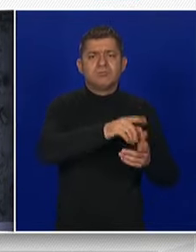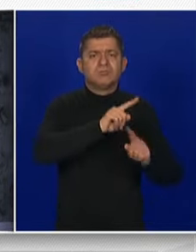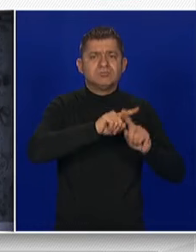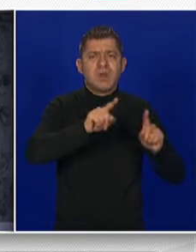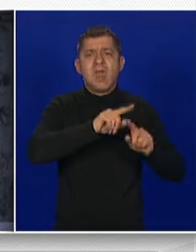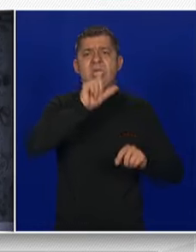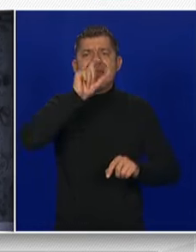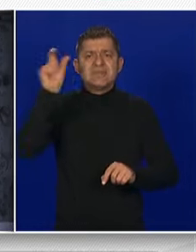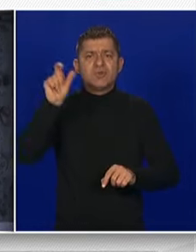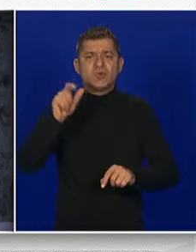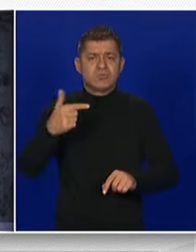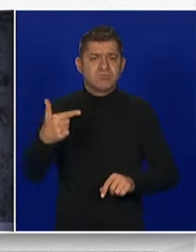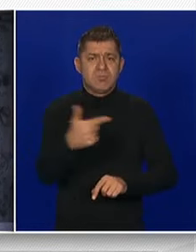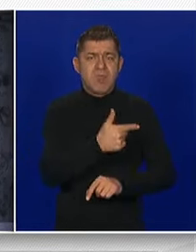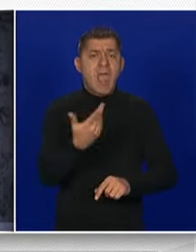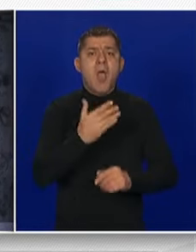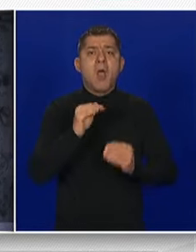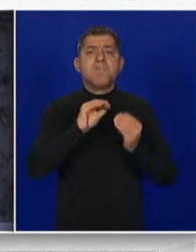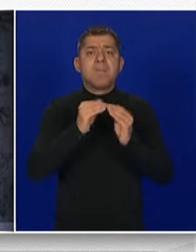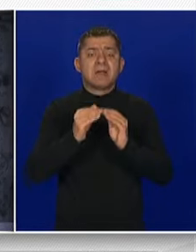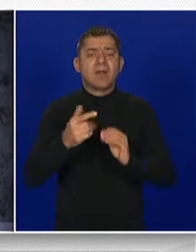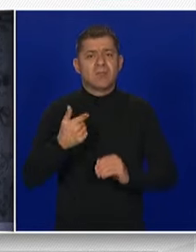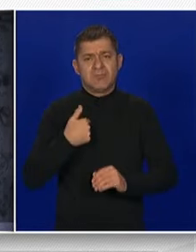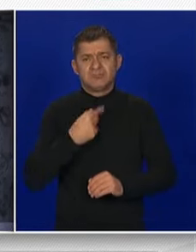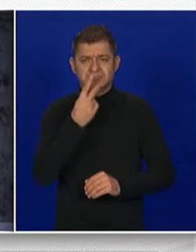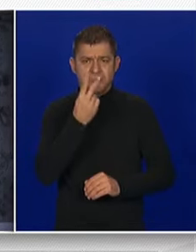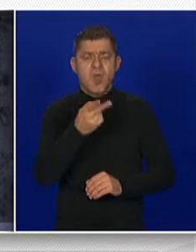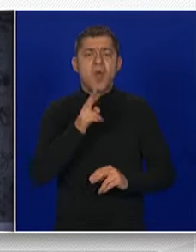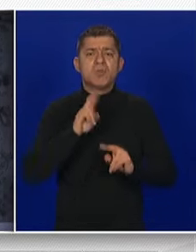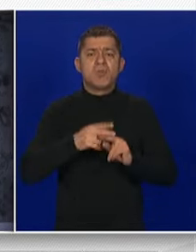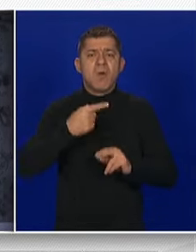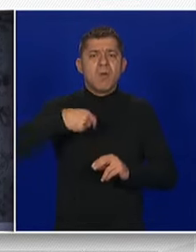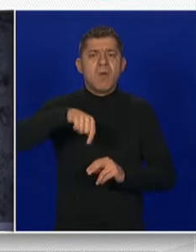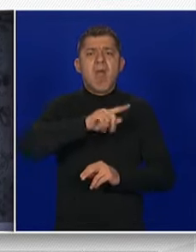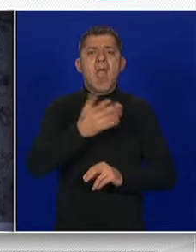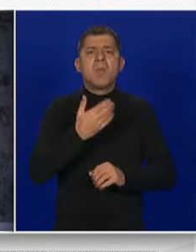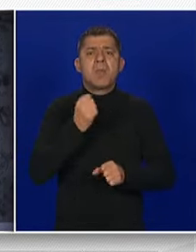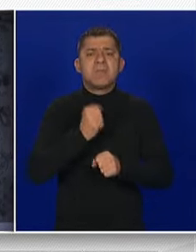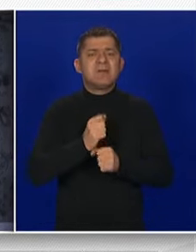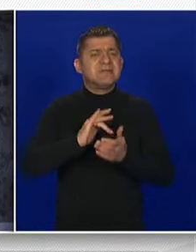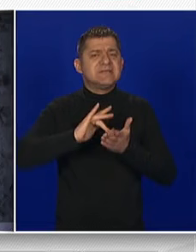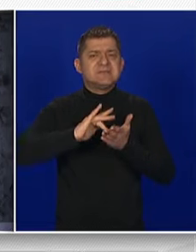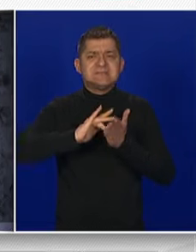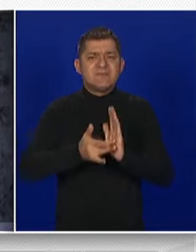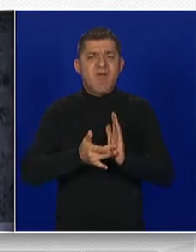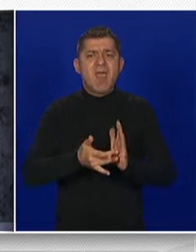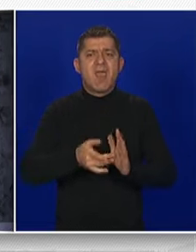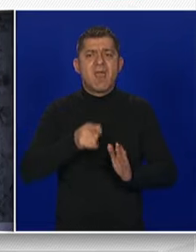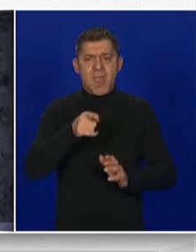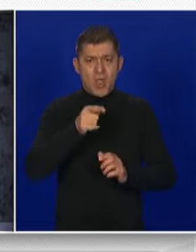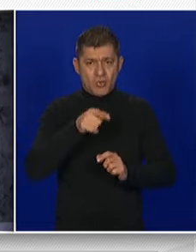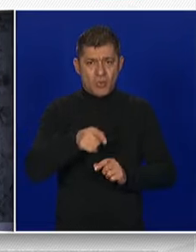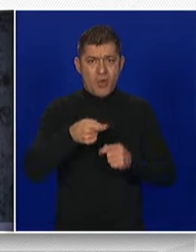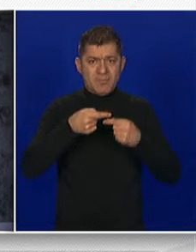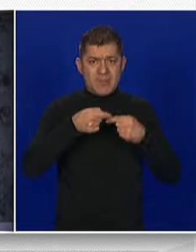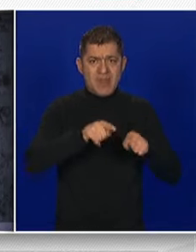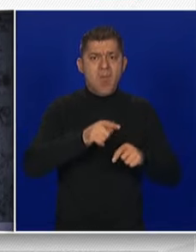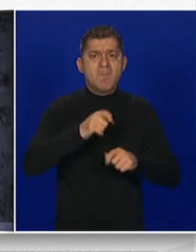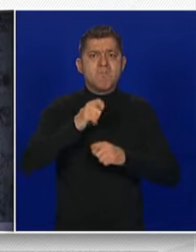institucija, i siguran sam da ćemo svi zajedno učiniti sve da se u ovom dijelu